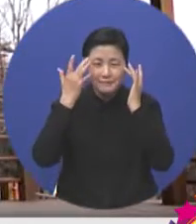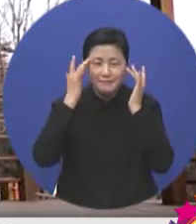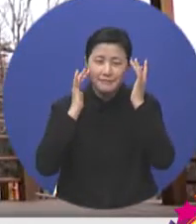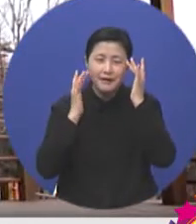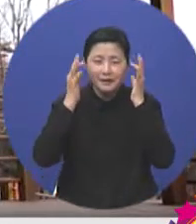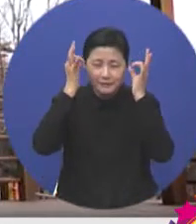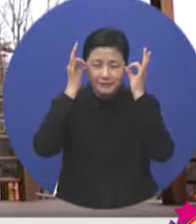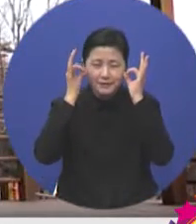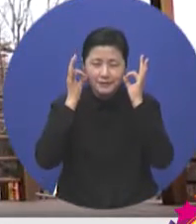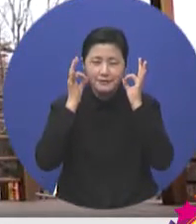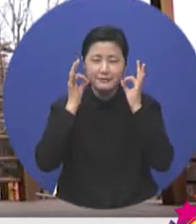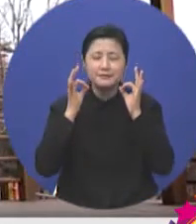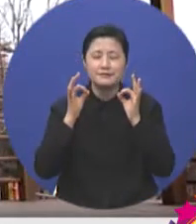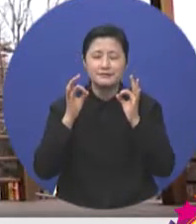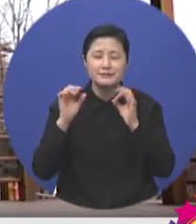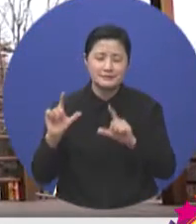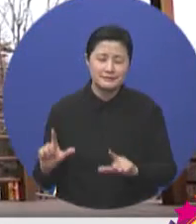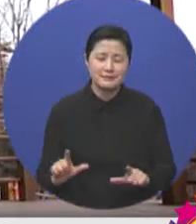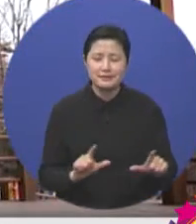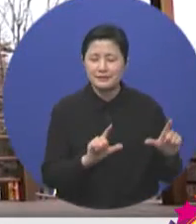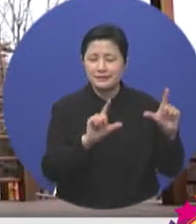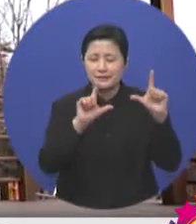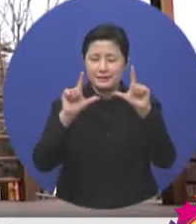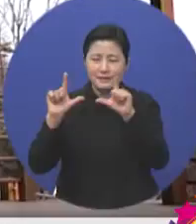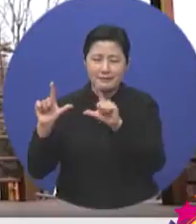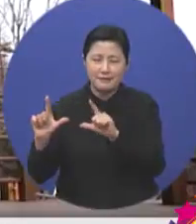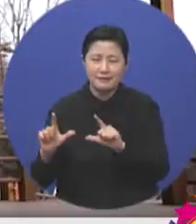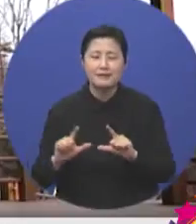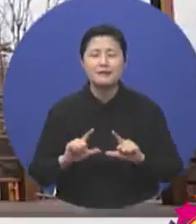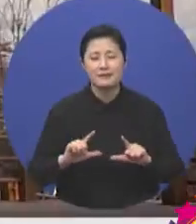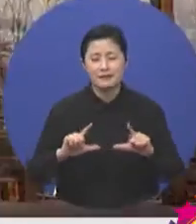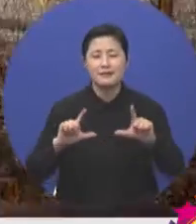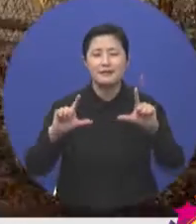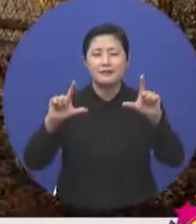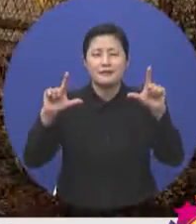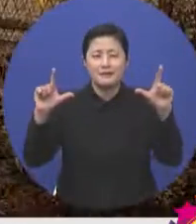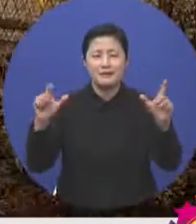땀방울로 씻어온 나날들